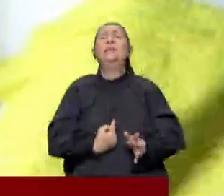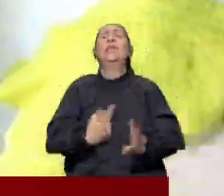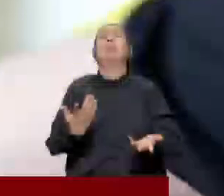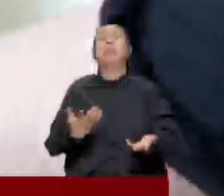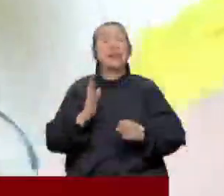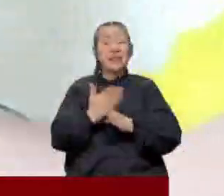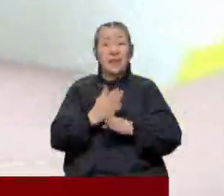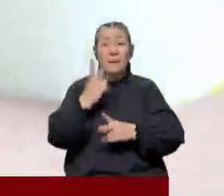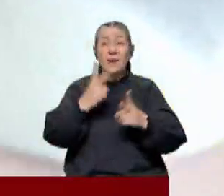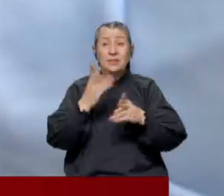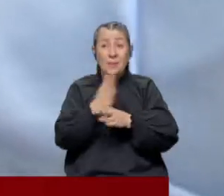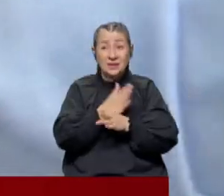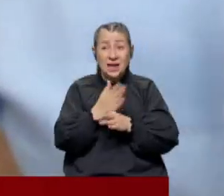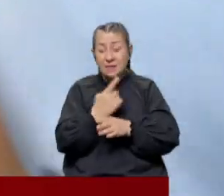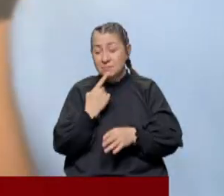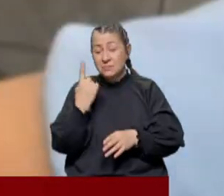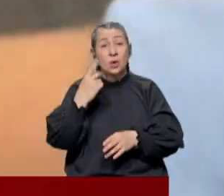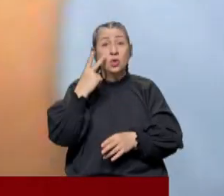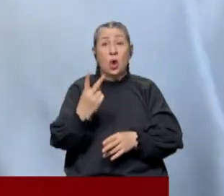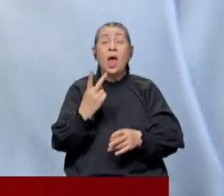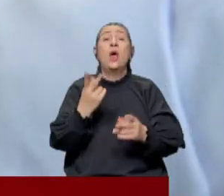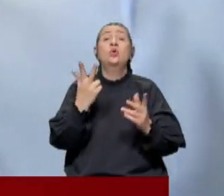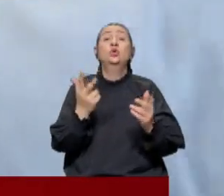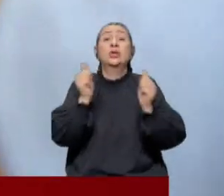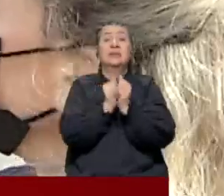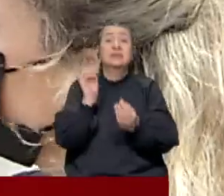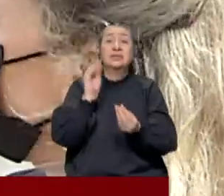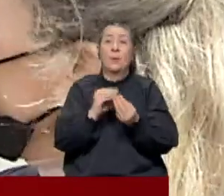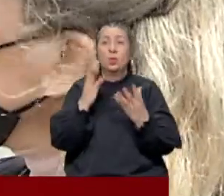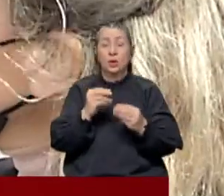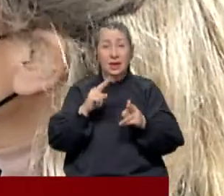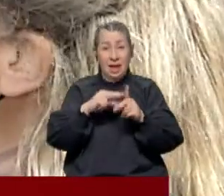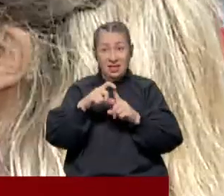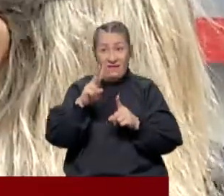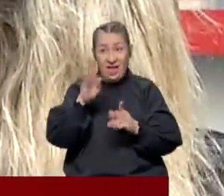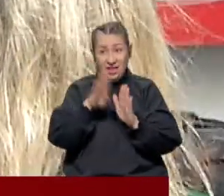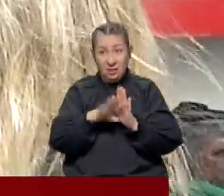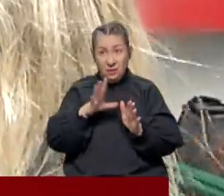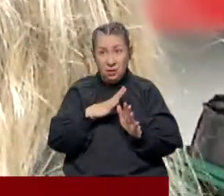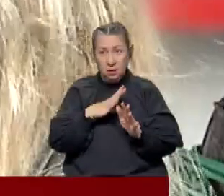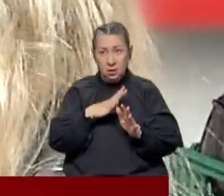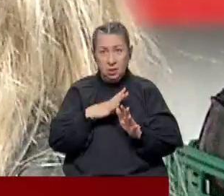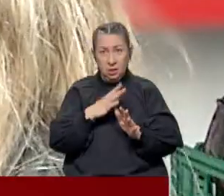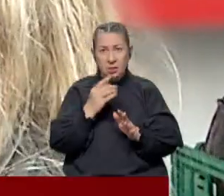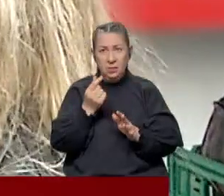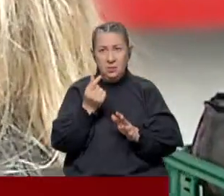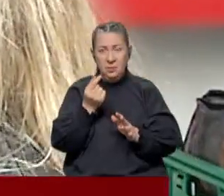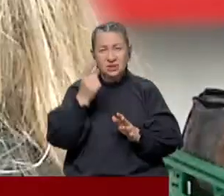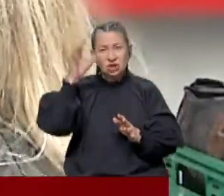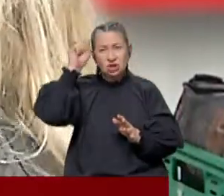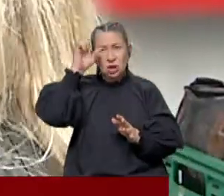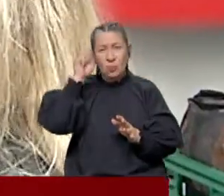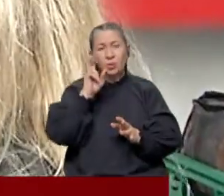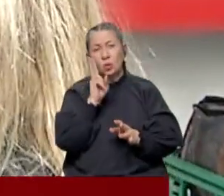tüketici. Çünkü bazı ürünler geçen yıla göre 3 kat zamlanmıştı. KDV indirimi var. Biraz evet,